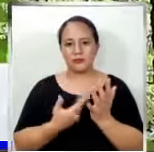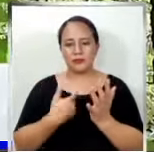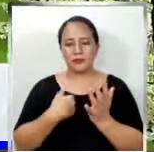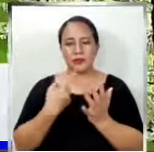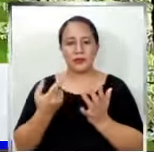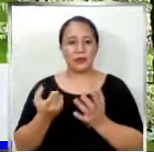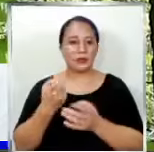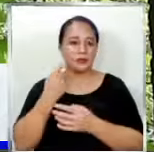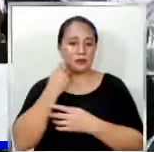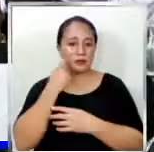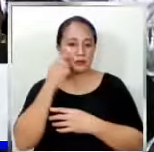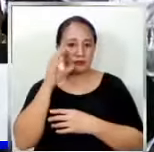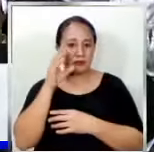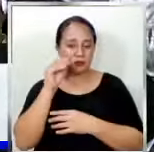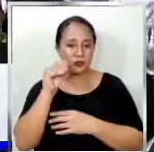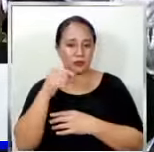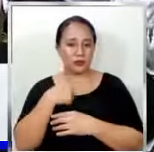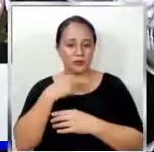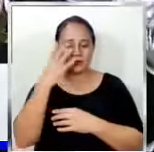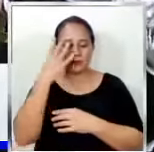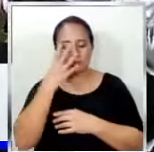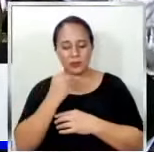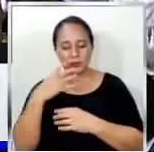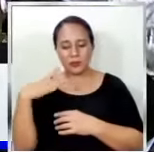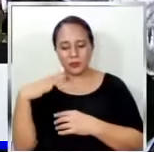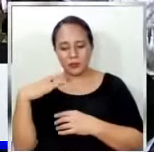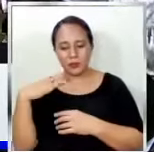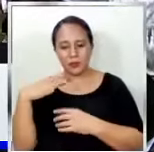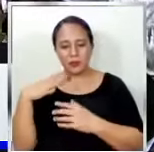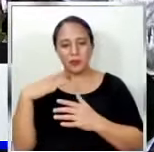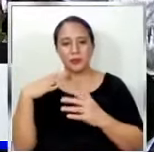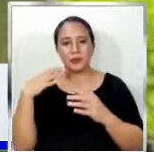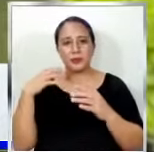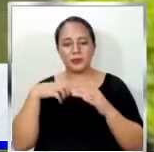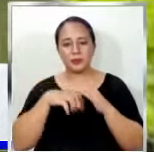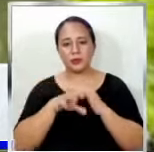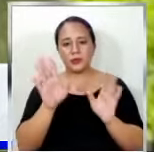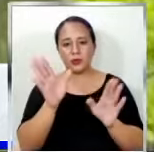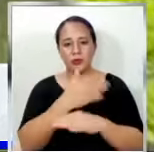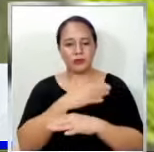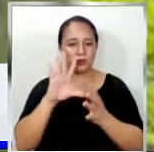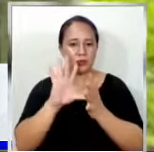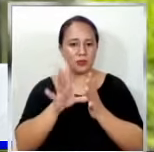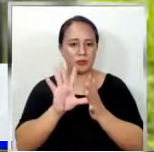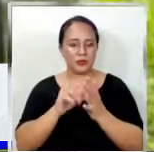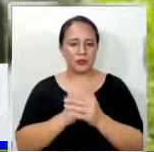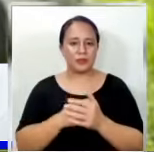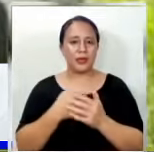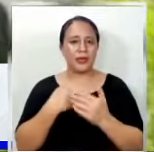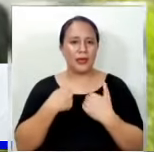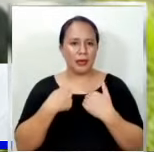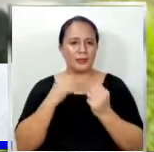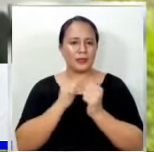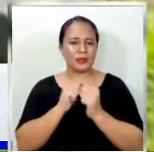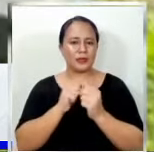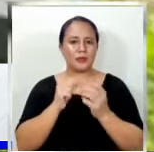naman, nakatulog na habang naghihintay na papasukin sa opisina ng COMELEC. Ando na sila ng mga kasama niya alas 3 pa lang daw ng madaling